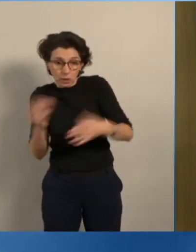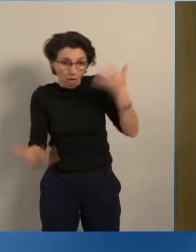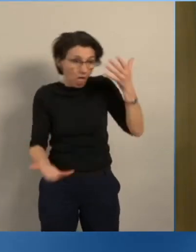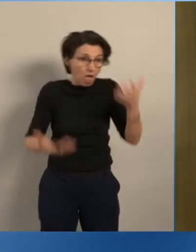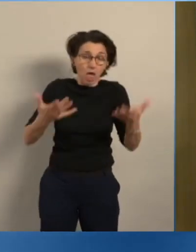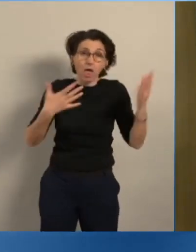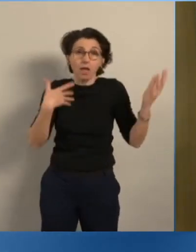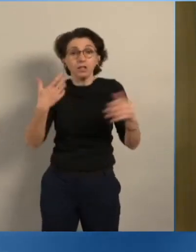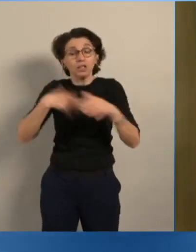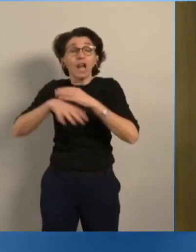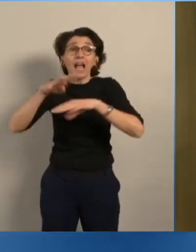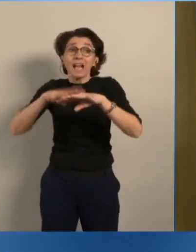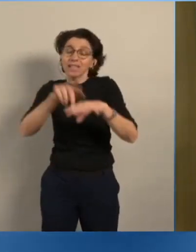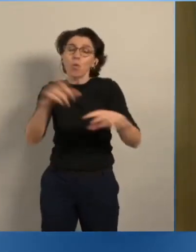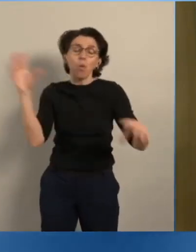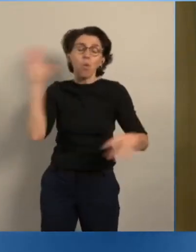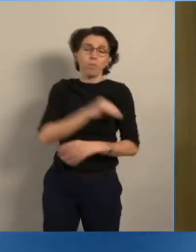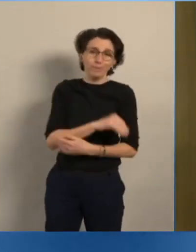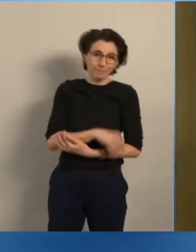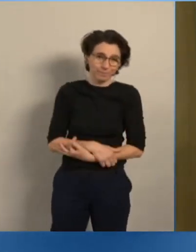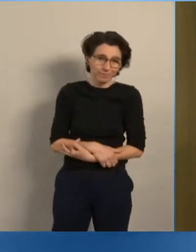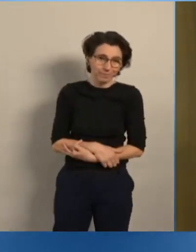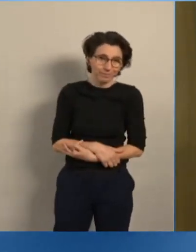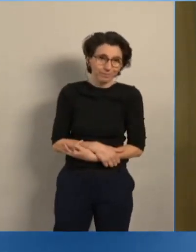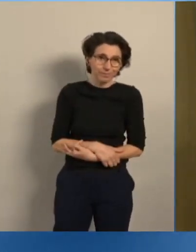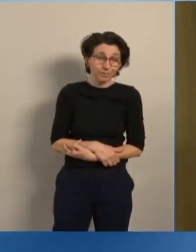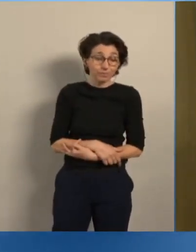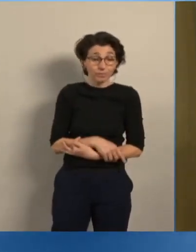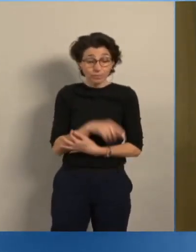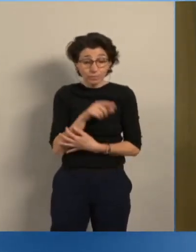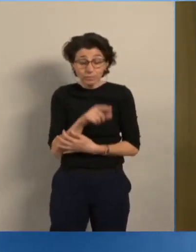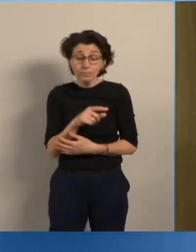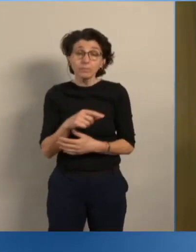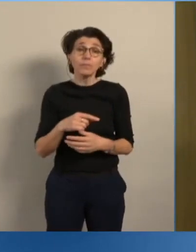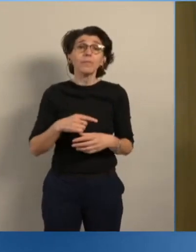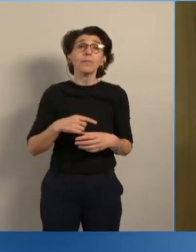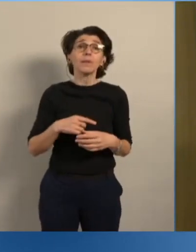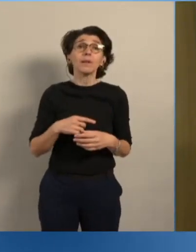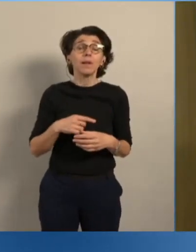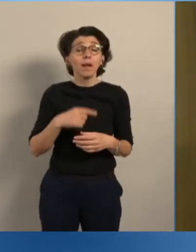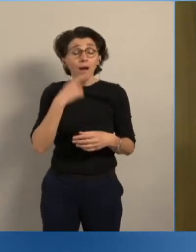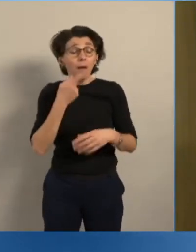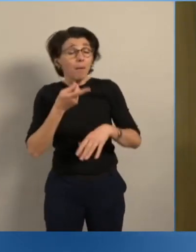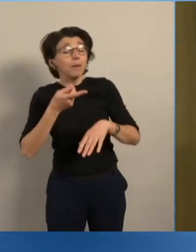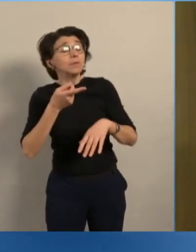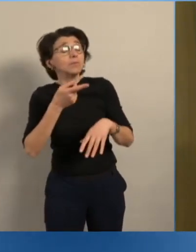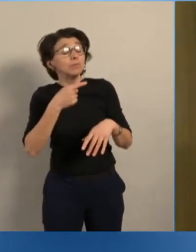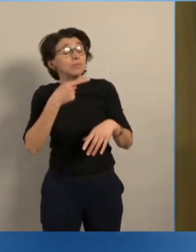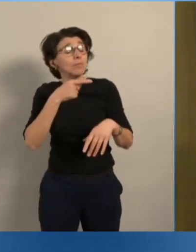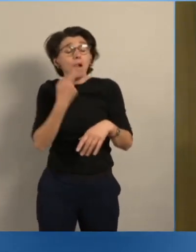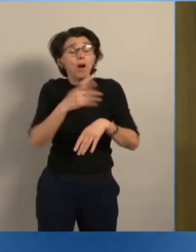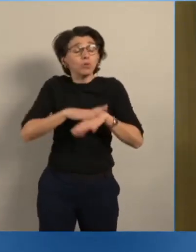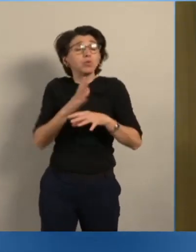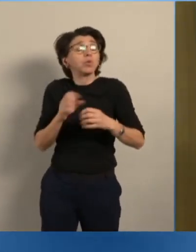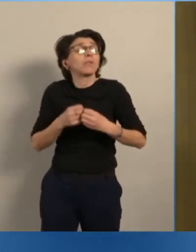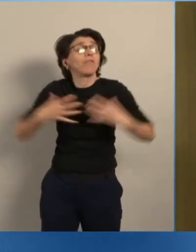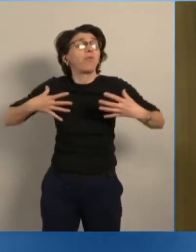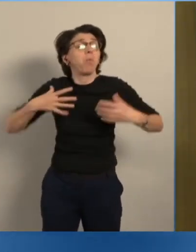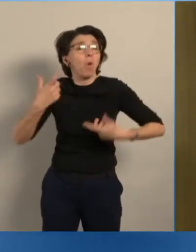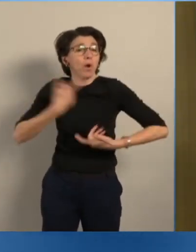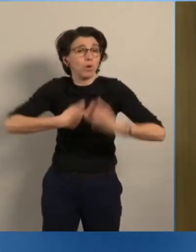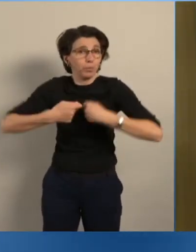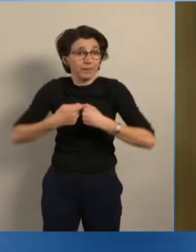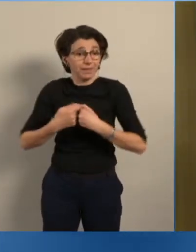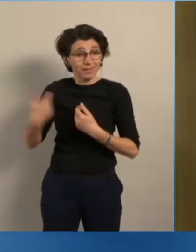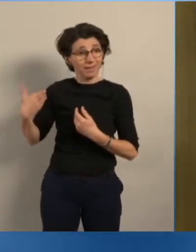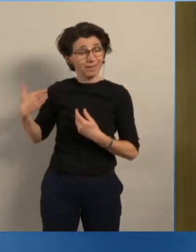sur certains quartiers. Vous osez parler et de mentionner le développement économique, alors même que vous avez fait